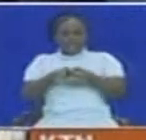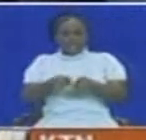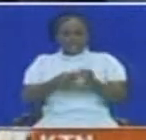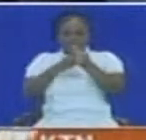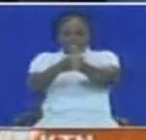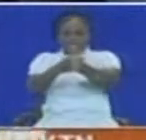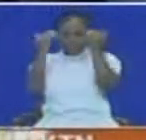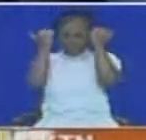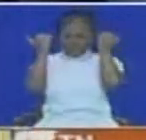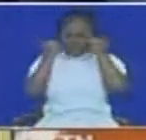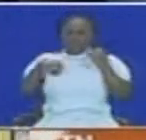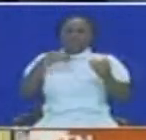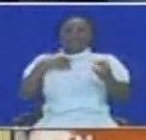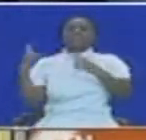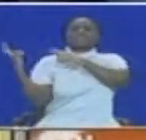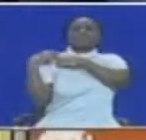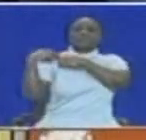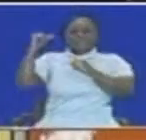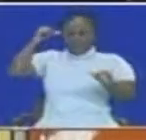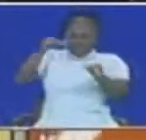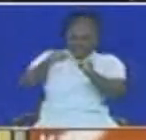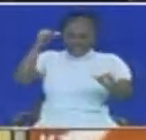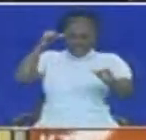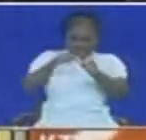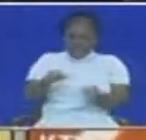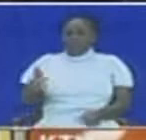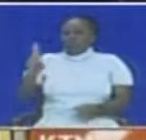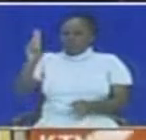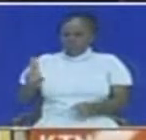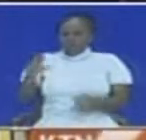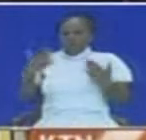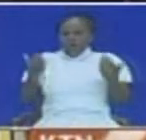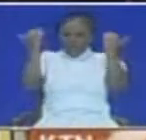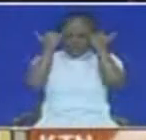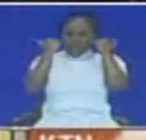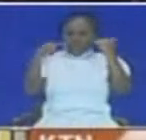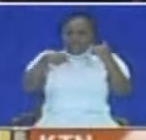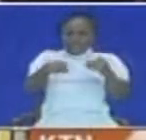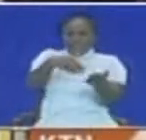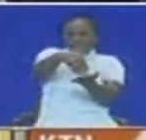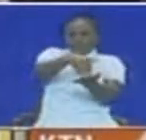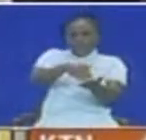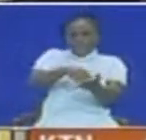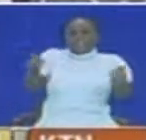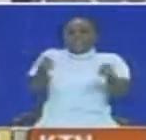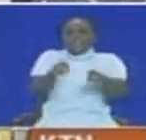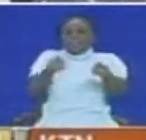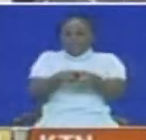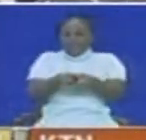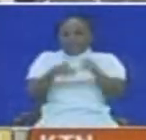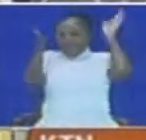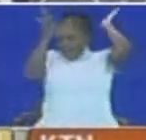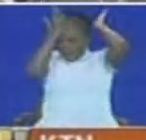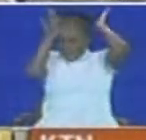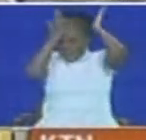nchini, analo jukumu la kumkumbusha Rais Kenyatta kuhusu shughuli za mahakama zilivyozilemazwa kama ilivyo huko Kakamega na